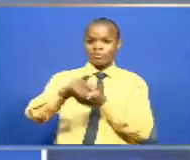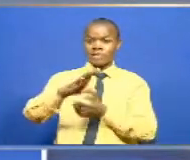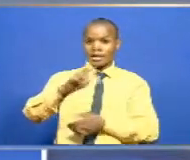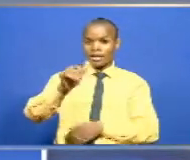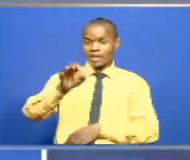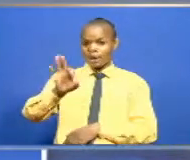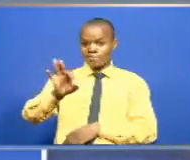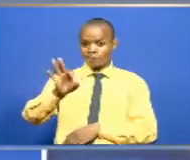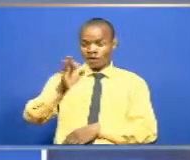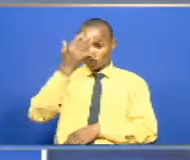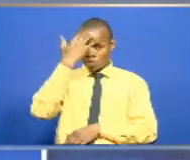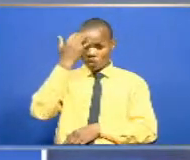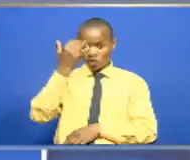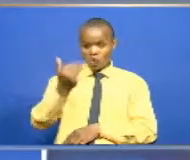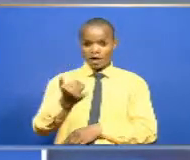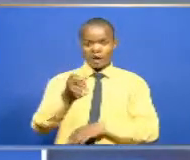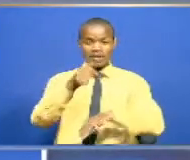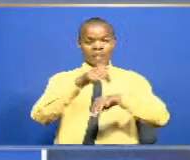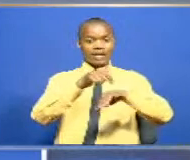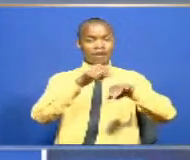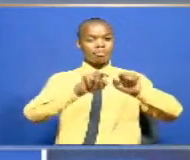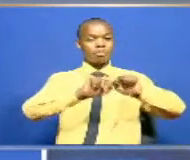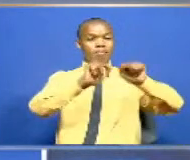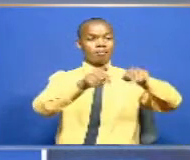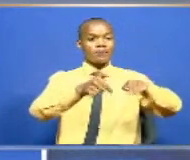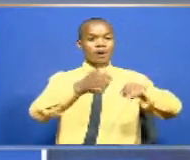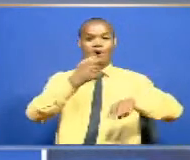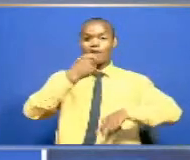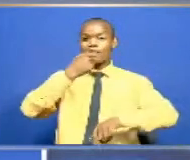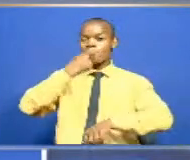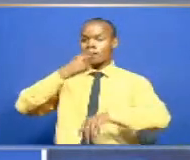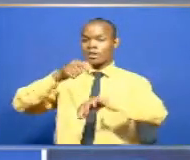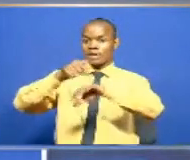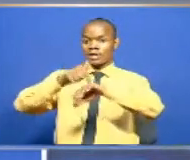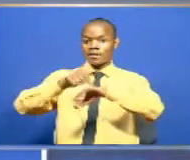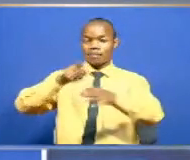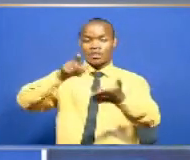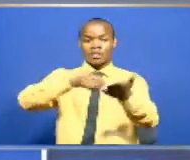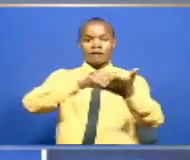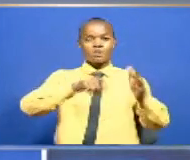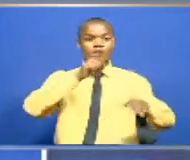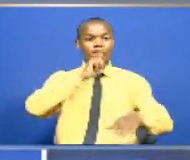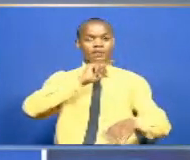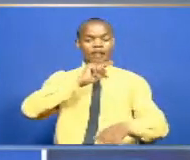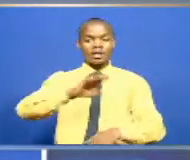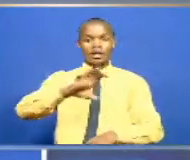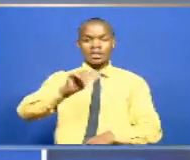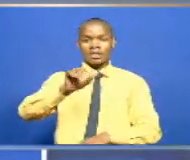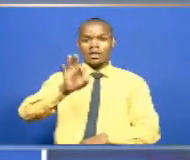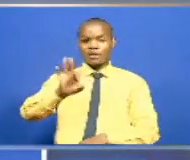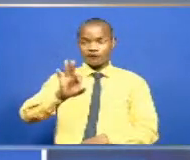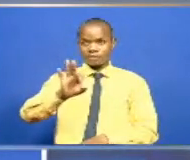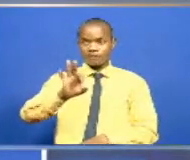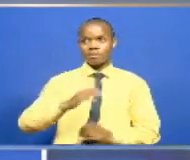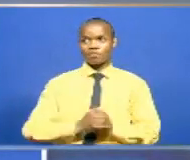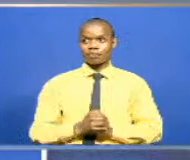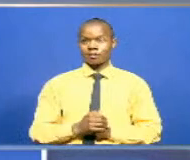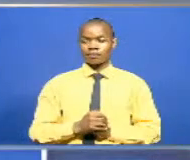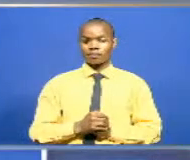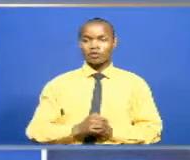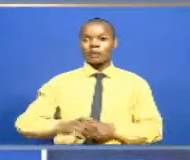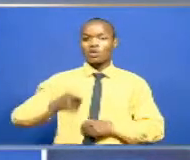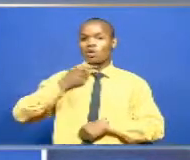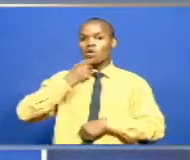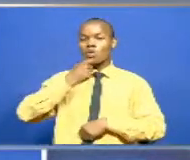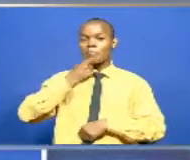CAF baada ya kumshambulia refa huku wakibanduliwa kwenye mashindano ya kombe la shirikisho barani Afrika. Kogalo